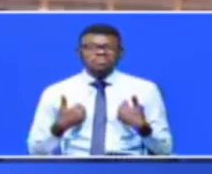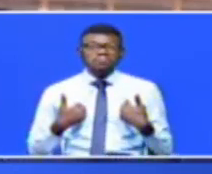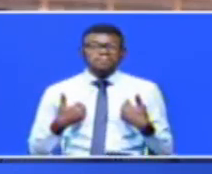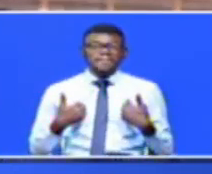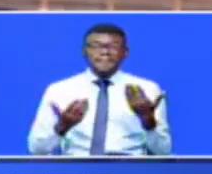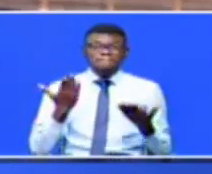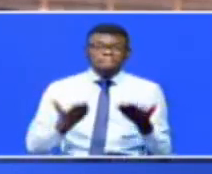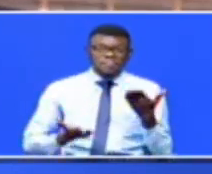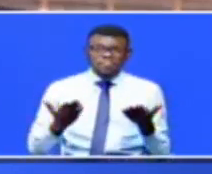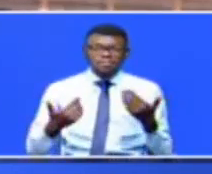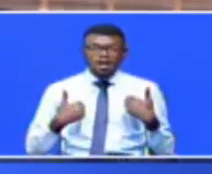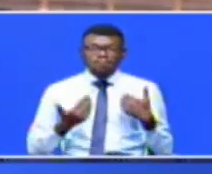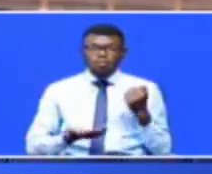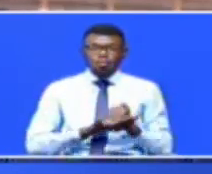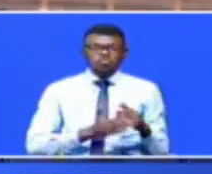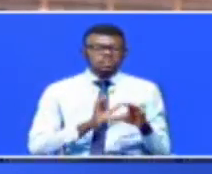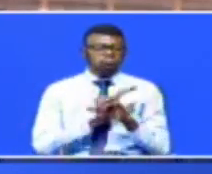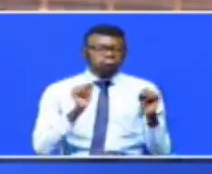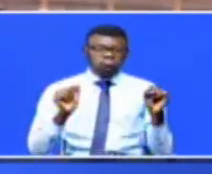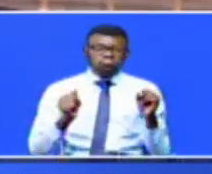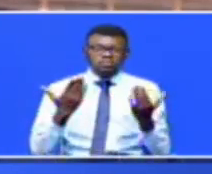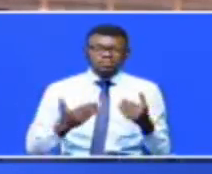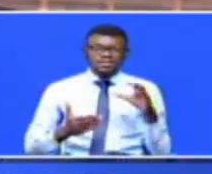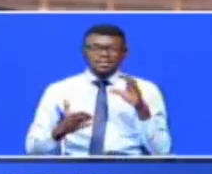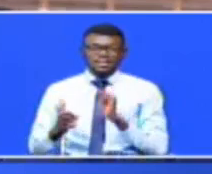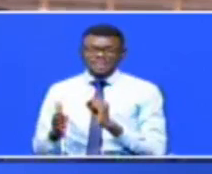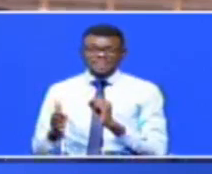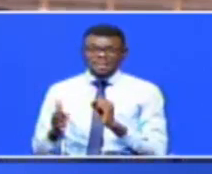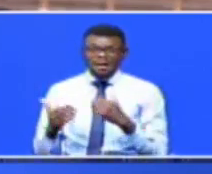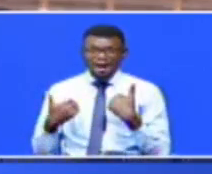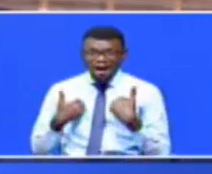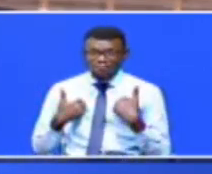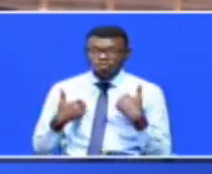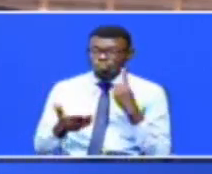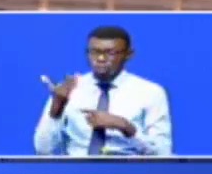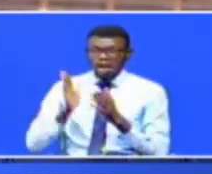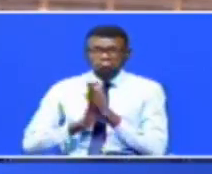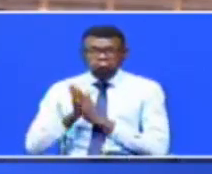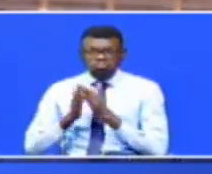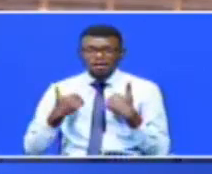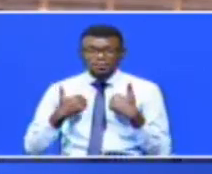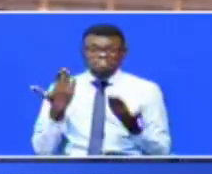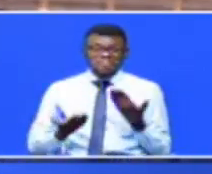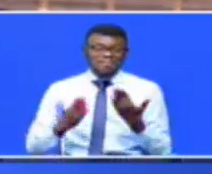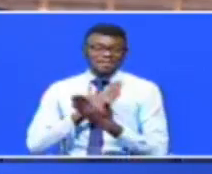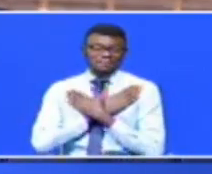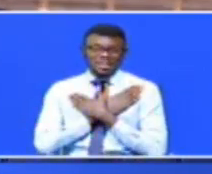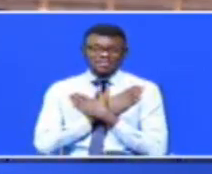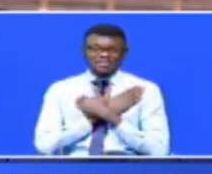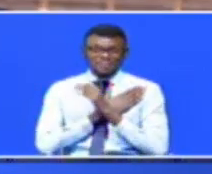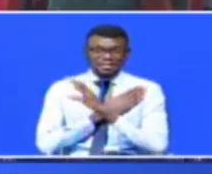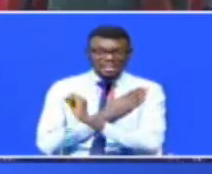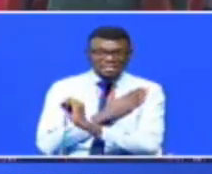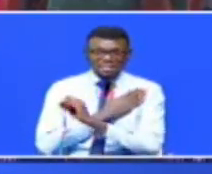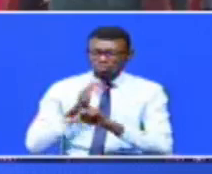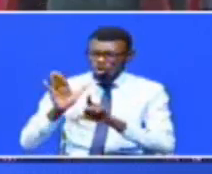labda ni office of the president ama ni cabinet secretary yako na hiyo interest kuu sana. Anapata huyu ni rafiki yake. Sasa mara nyingi wanapuuza